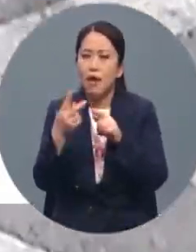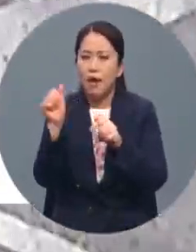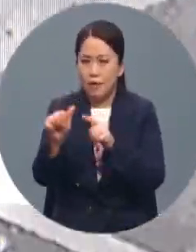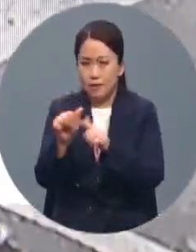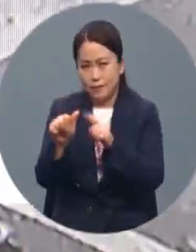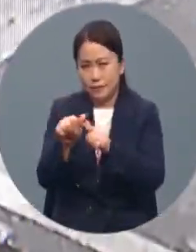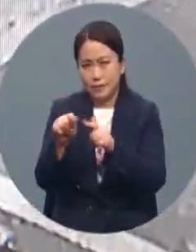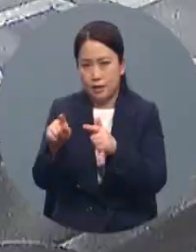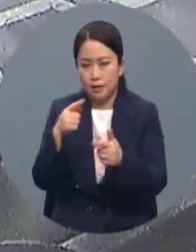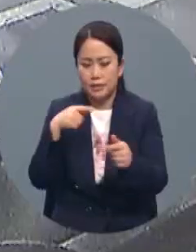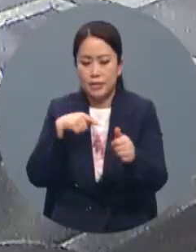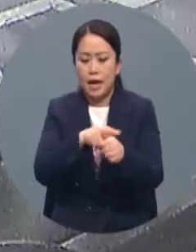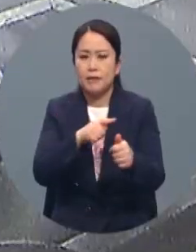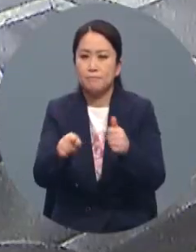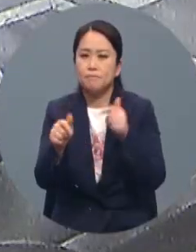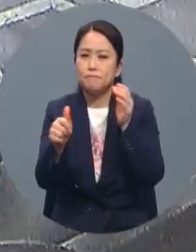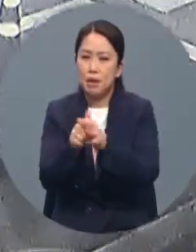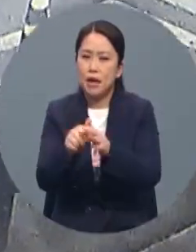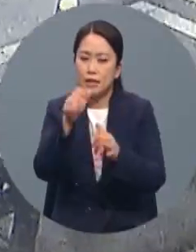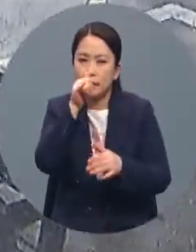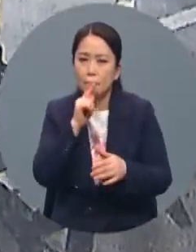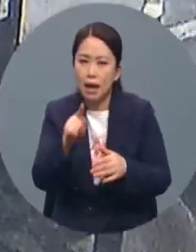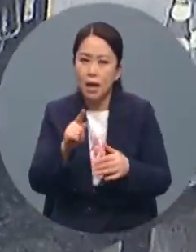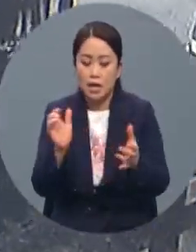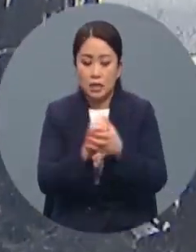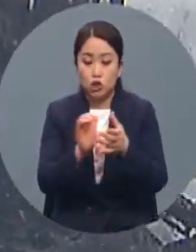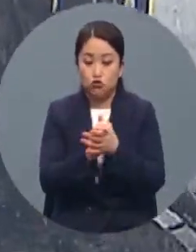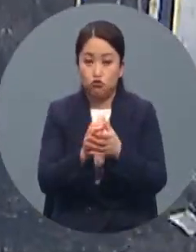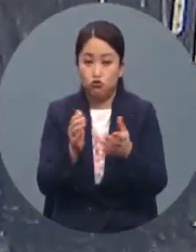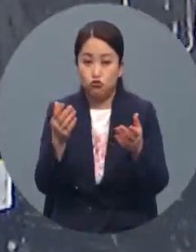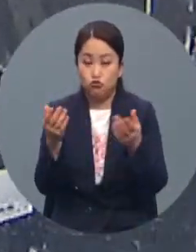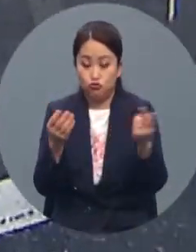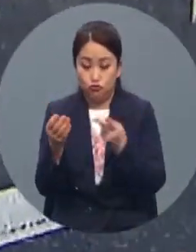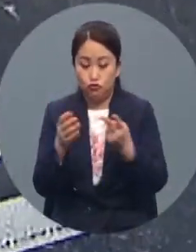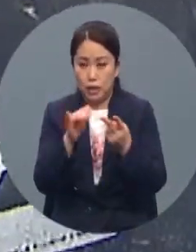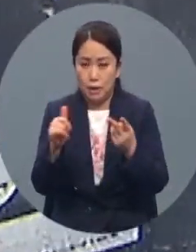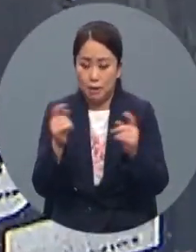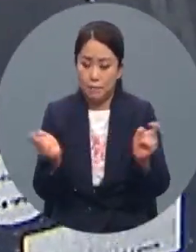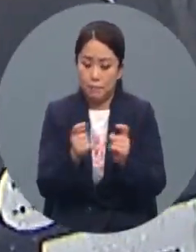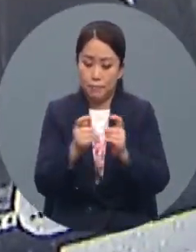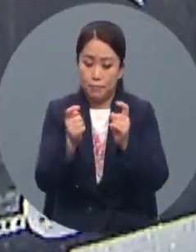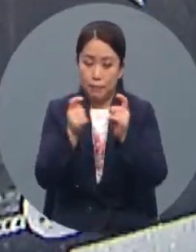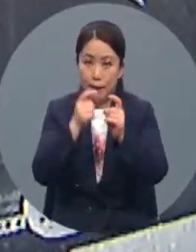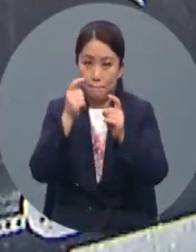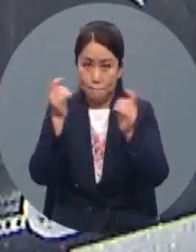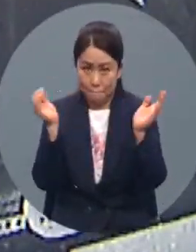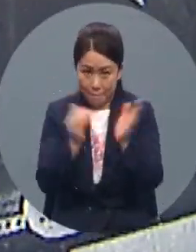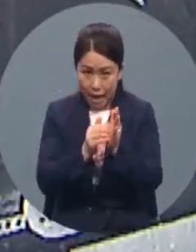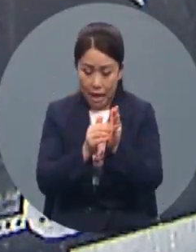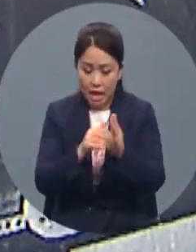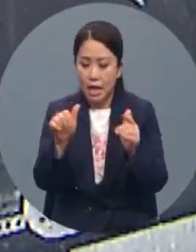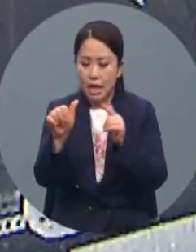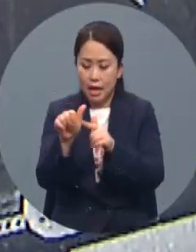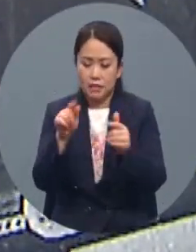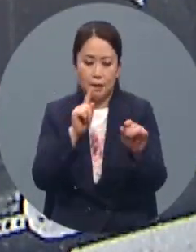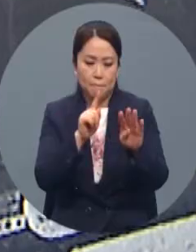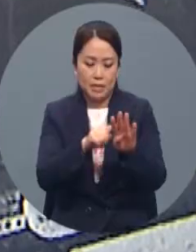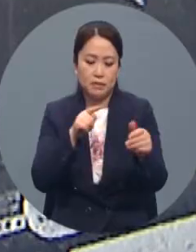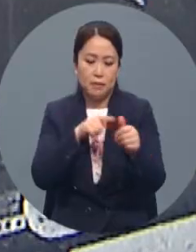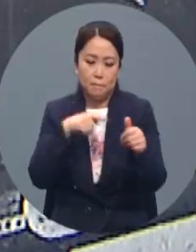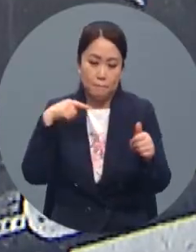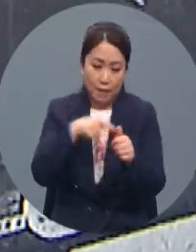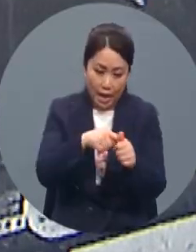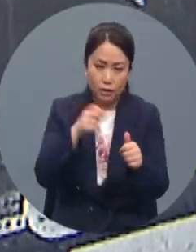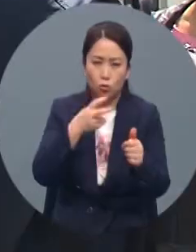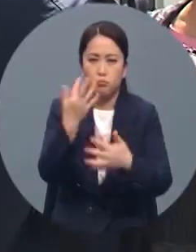파악됐습니다. 경찰은 친구 사이였던 두 사람이 말다툼을 벌였고 A씨가 B씨를 살해하고 불을 지른 것으로 보고